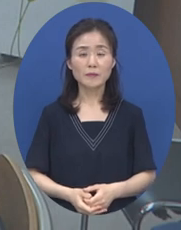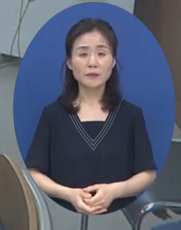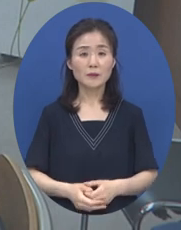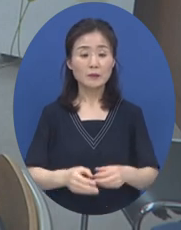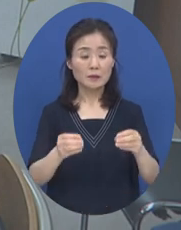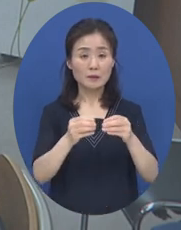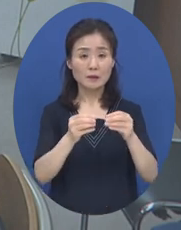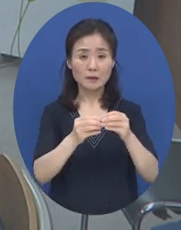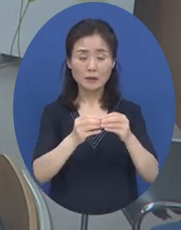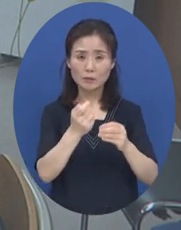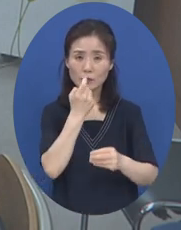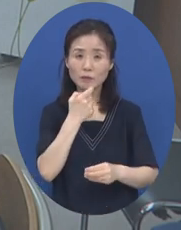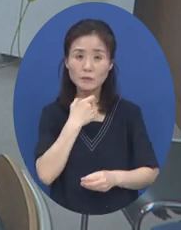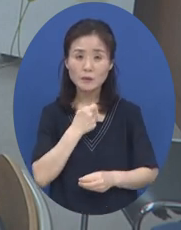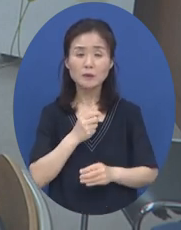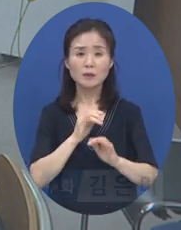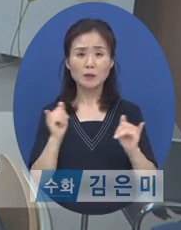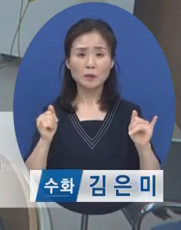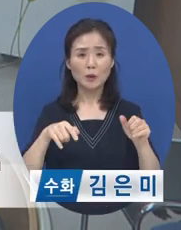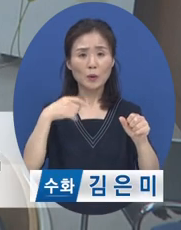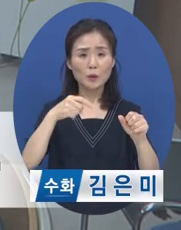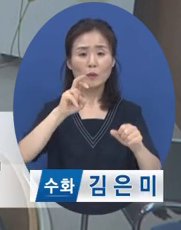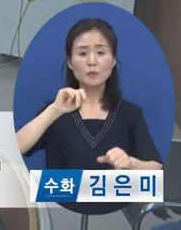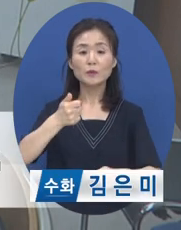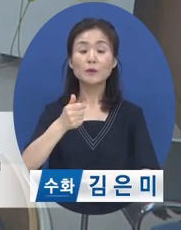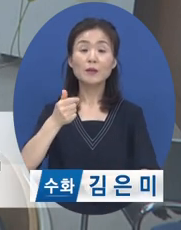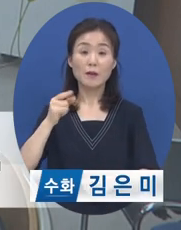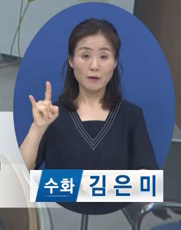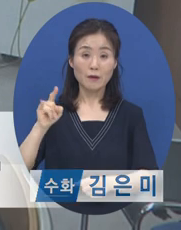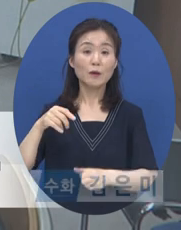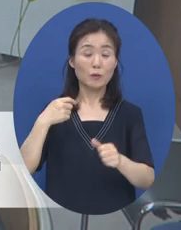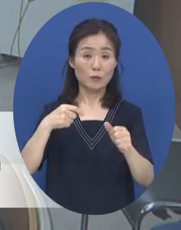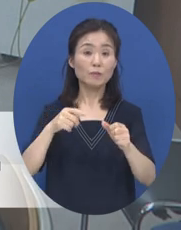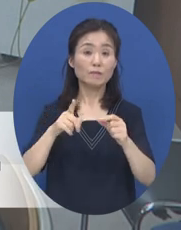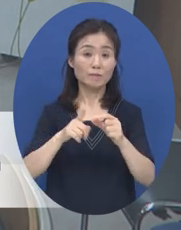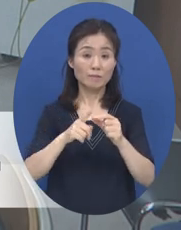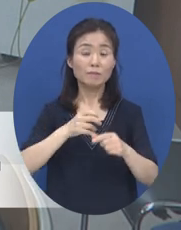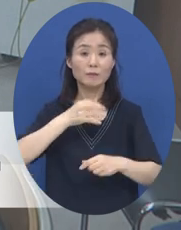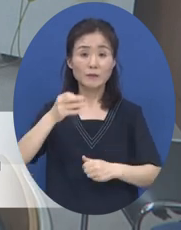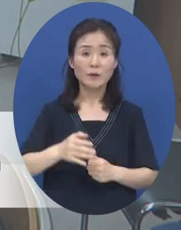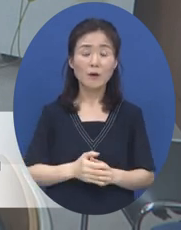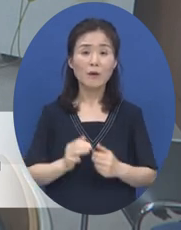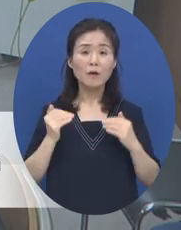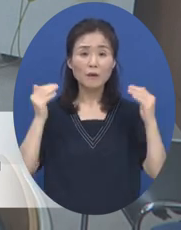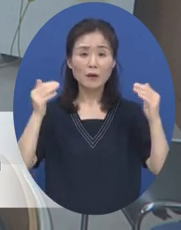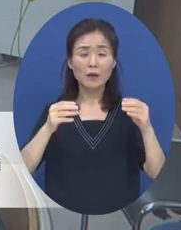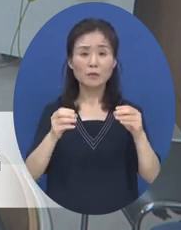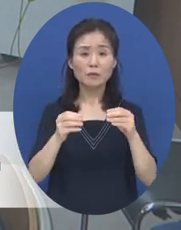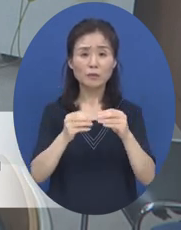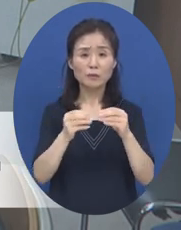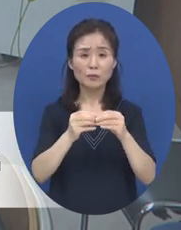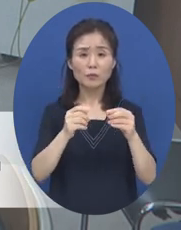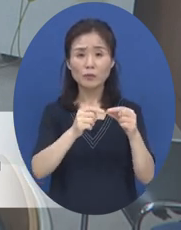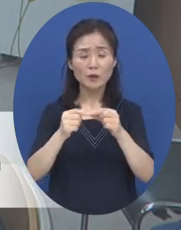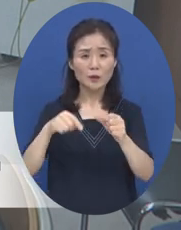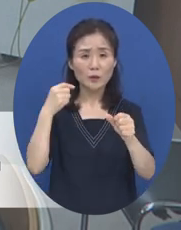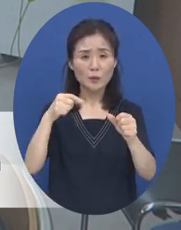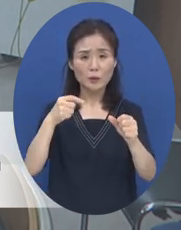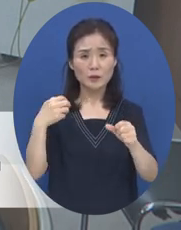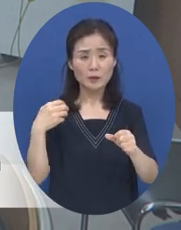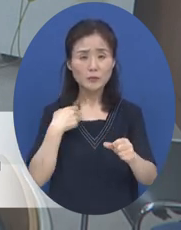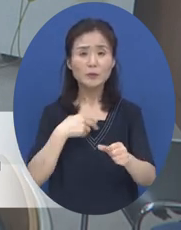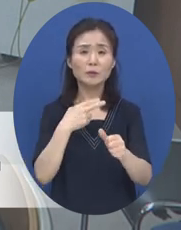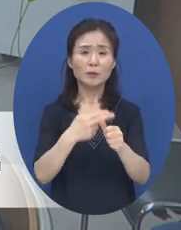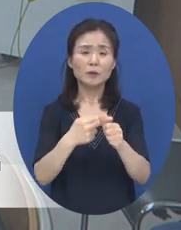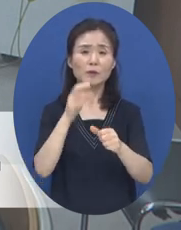글을 배우려는 사람들을 위한 교육을 문해 교육이라고 하죠. 어르신들의 문해 교육을 책임질 교원들의 연수 과정이 한창 진행